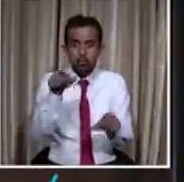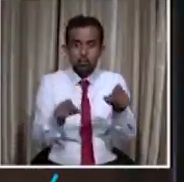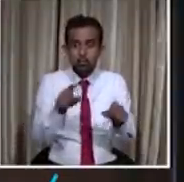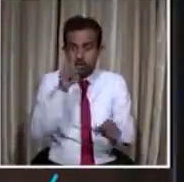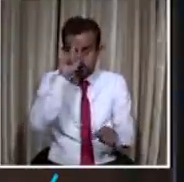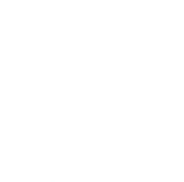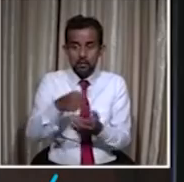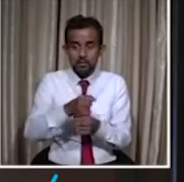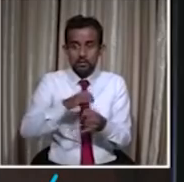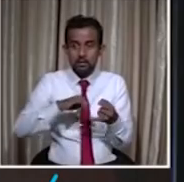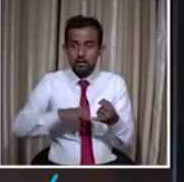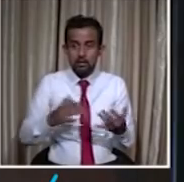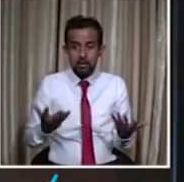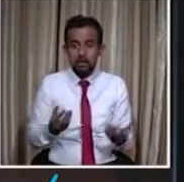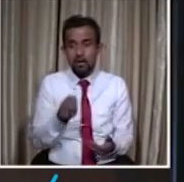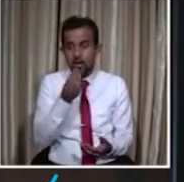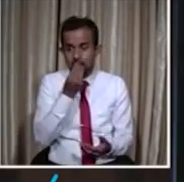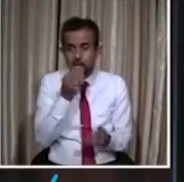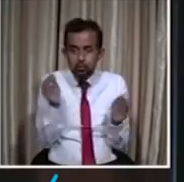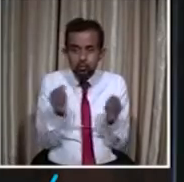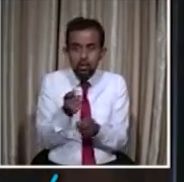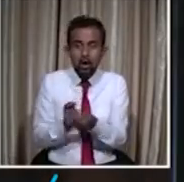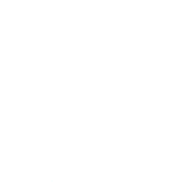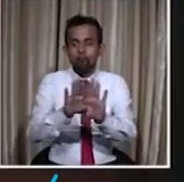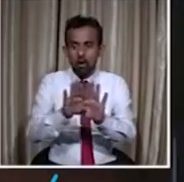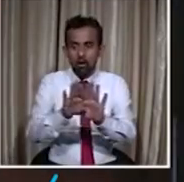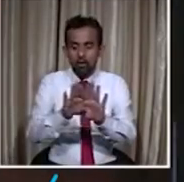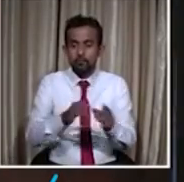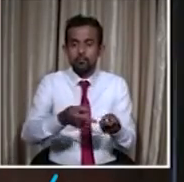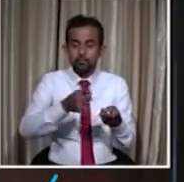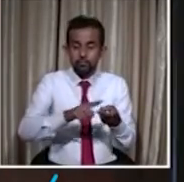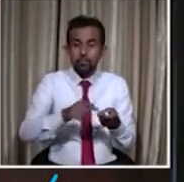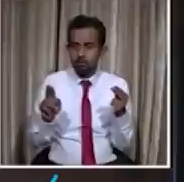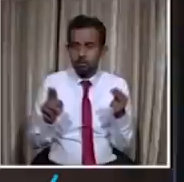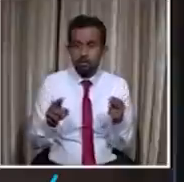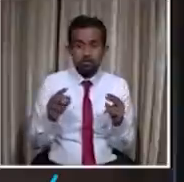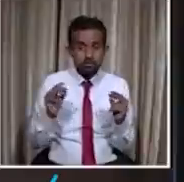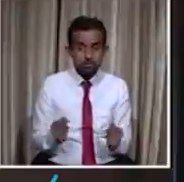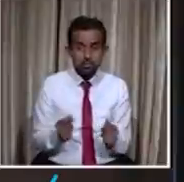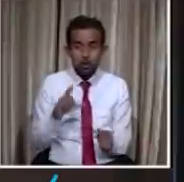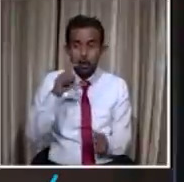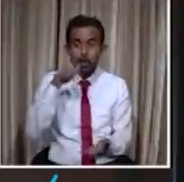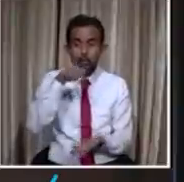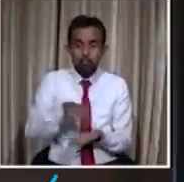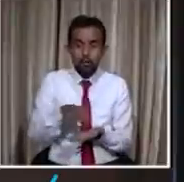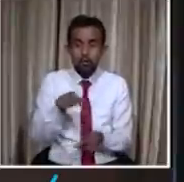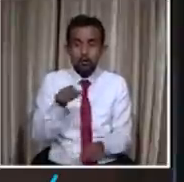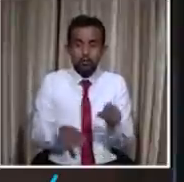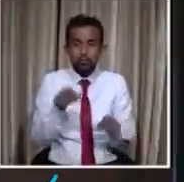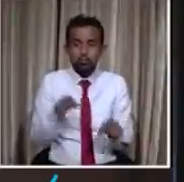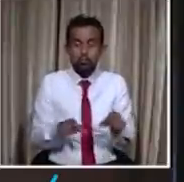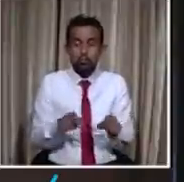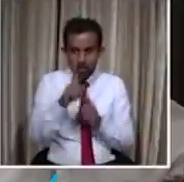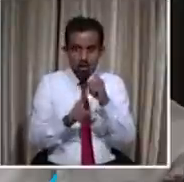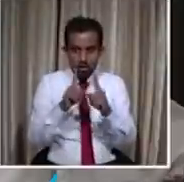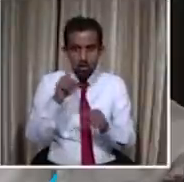3ක් තිස්සේ ගෑස් නැහැ. කණ්ඩ තියෙන පොඩි කඩවලු තුවාලා තියෙනවා ගෑස් නැහැ. මේ නගරේ ඉන්න මිනිස්සුන්ට දර නැහැ. මේ කොළඹ නගරේ ඉන්න මිනිස්සුන්ට භූමි තෙල්